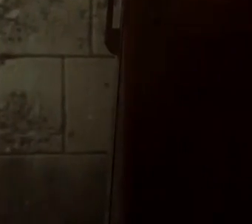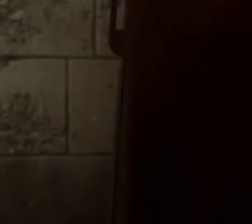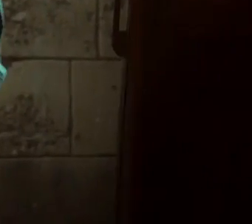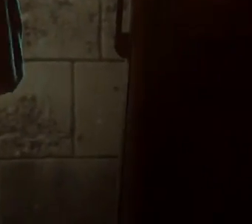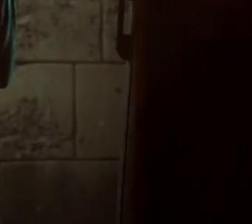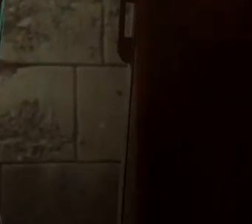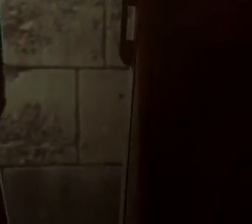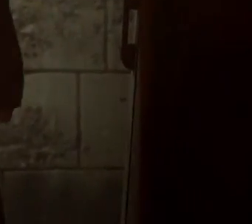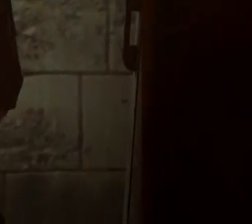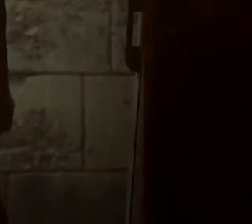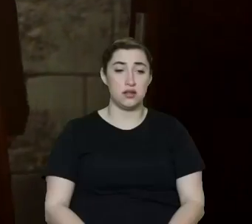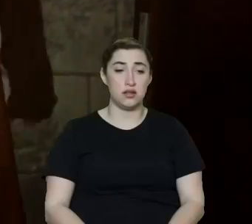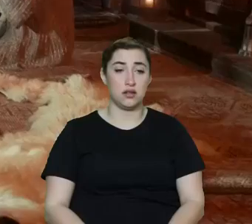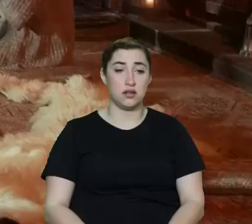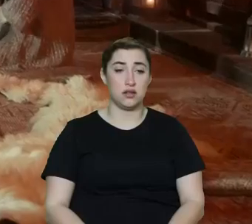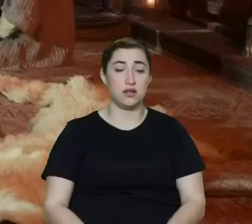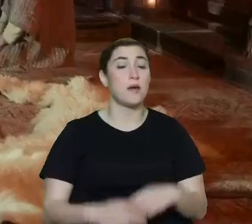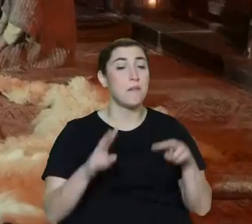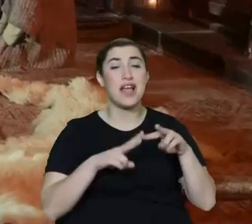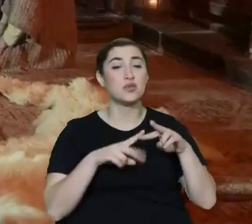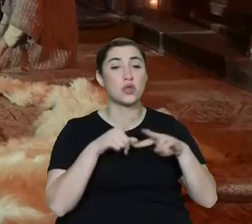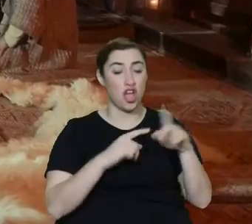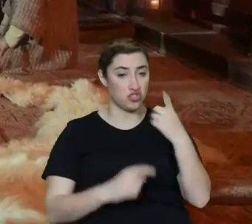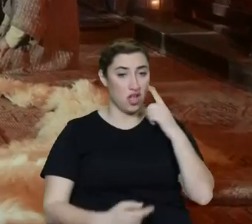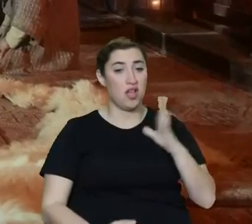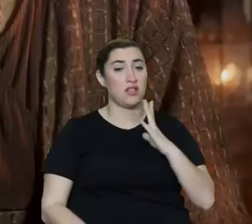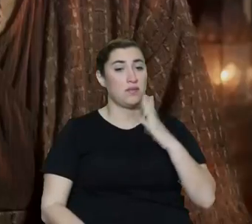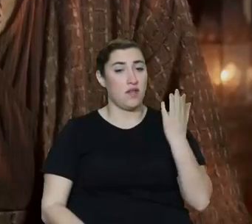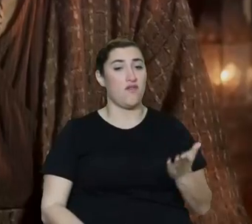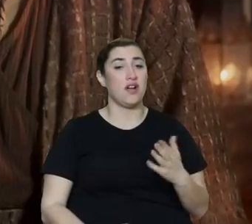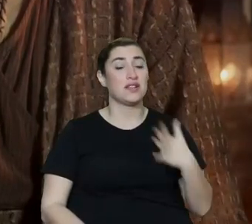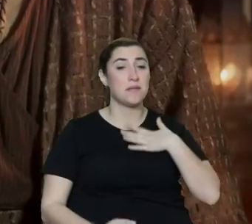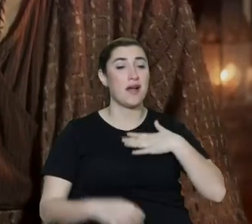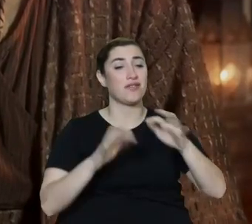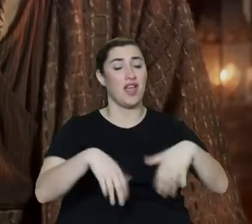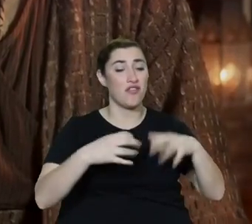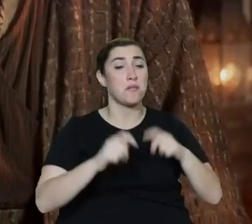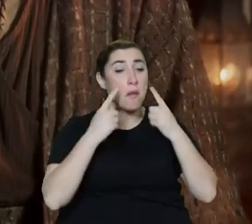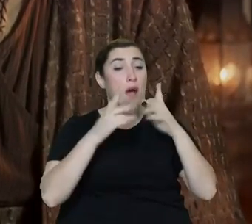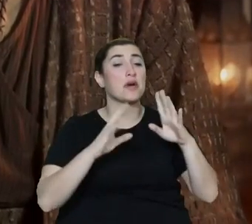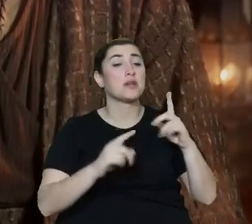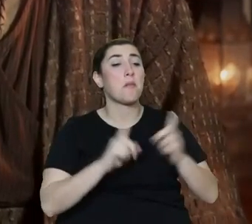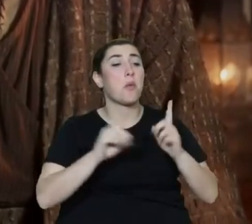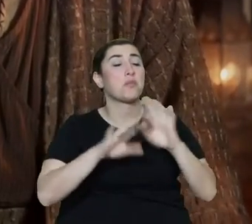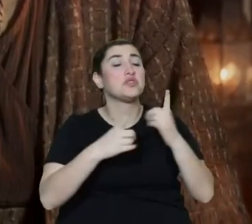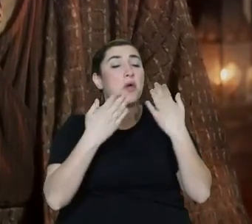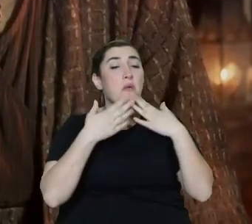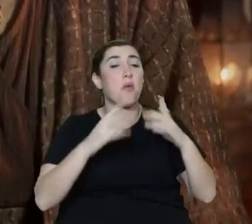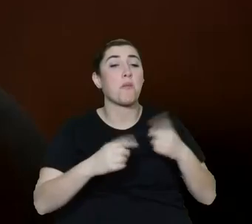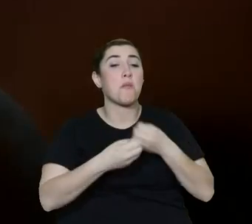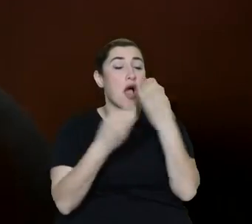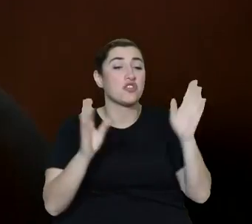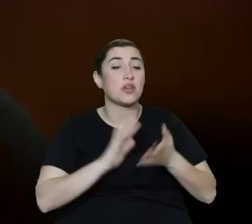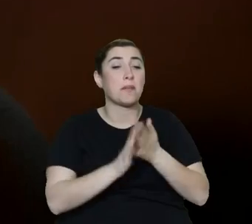Yunus koridora girdi. Mesut Ağa dahi şahidimdir şeyhim. Ben ekip dikmesem ne bağ kalırdı ortada ne